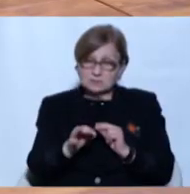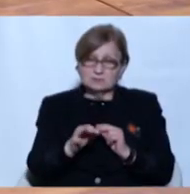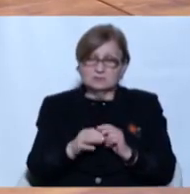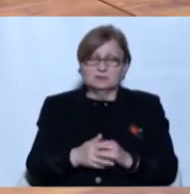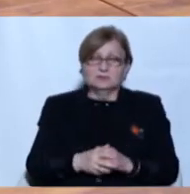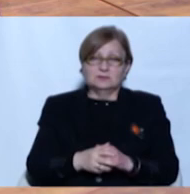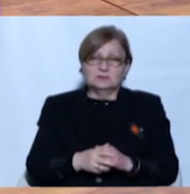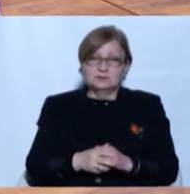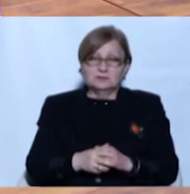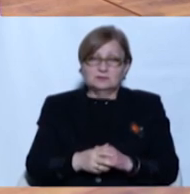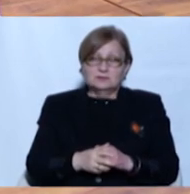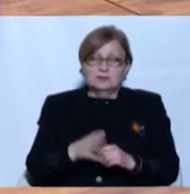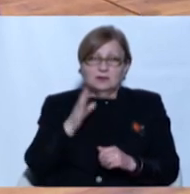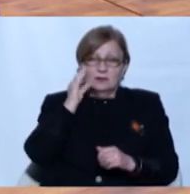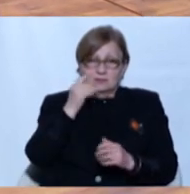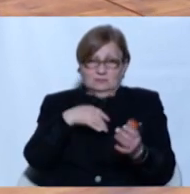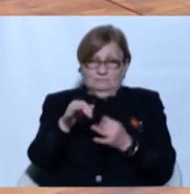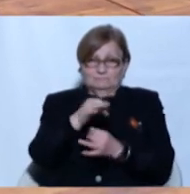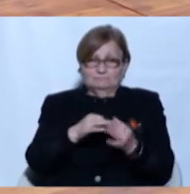ეხლა როცა ამაზე ვსაუბრობთ